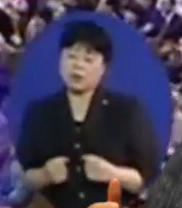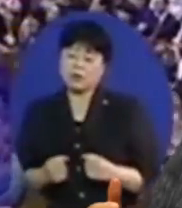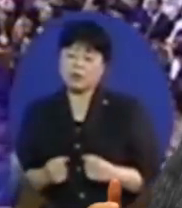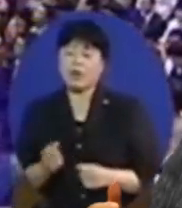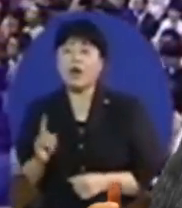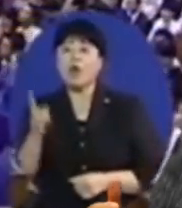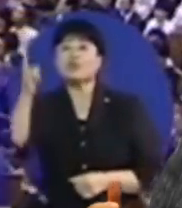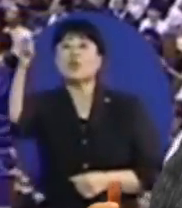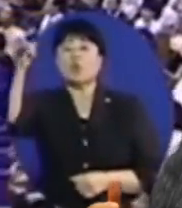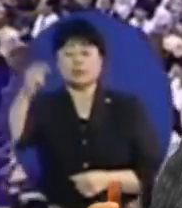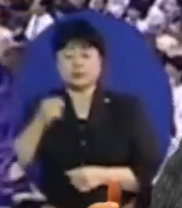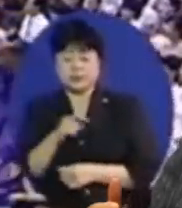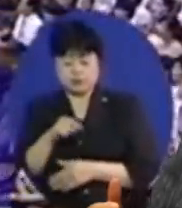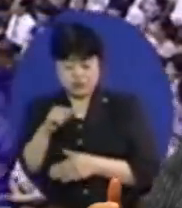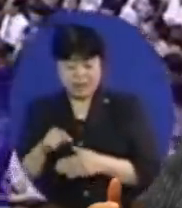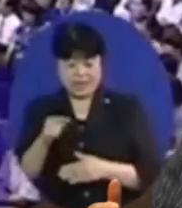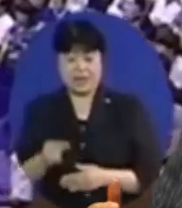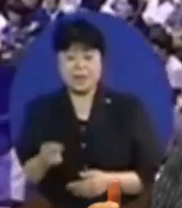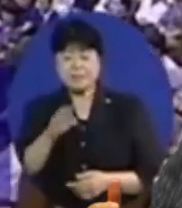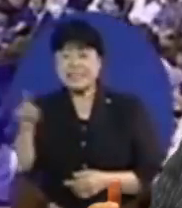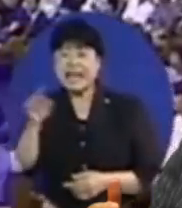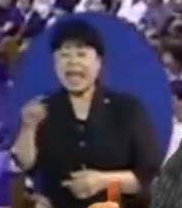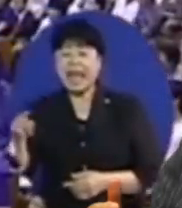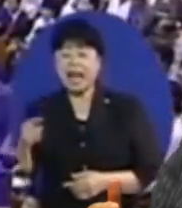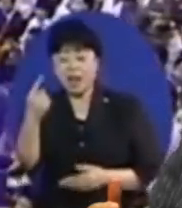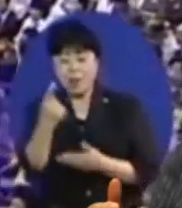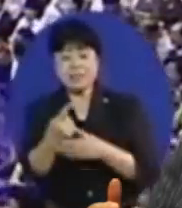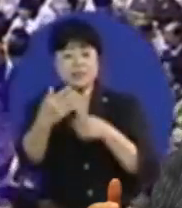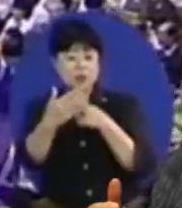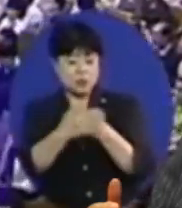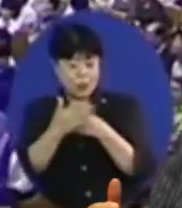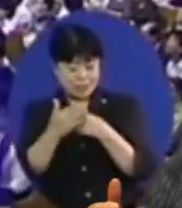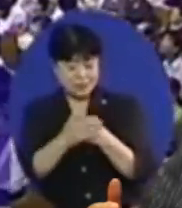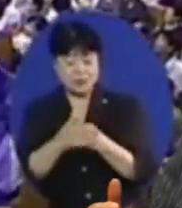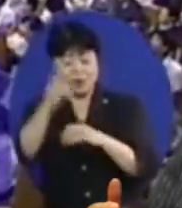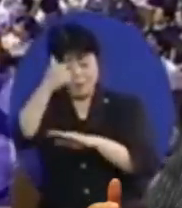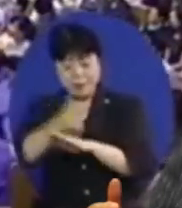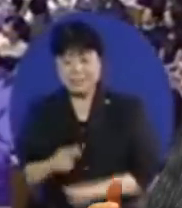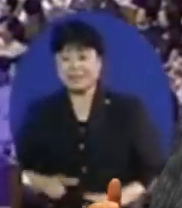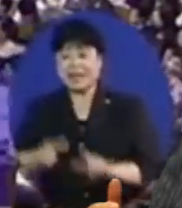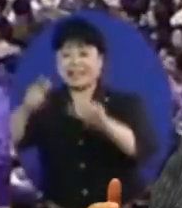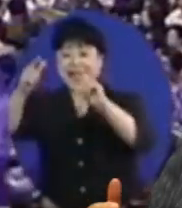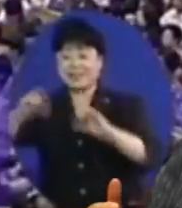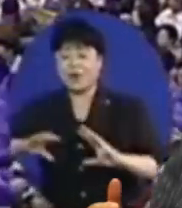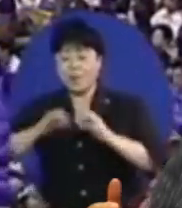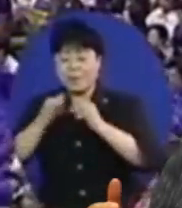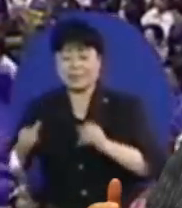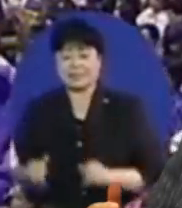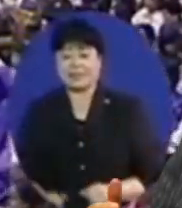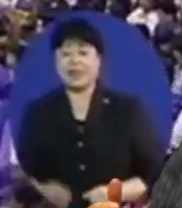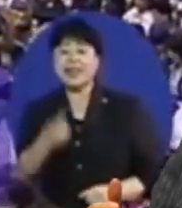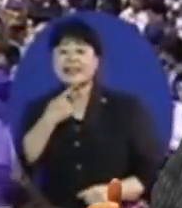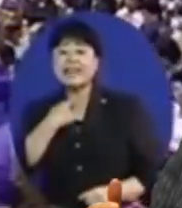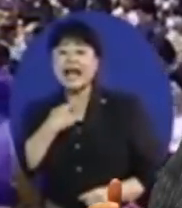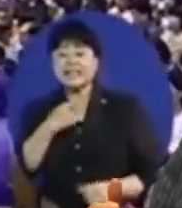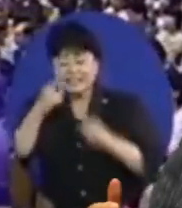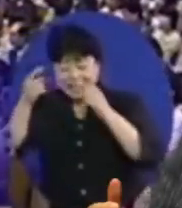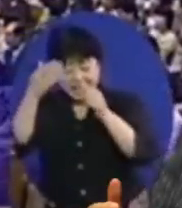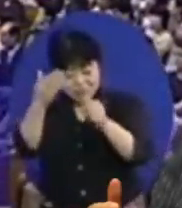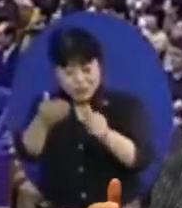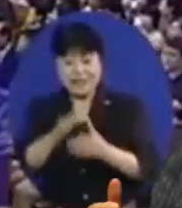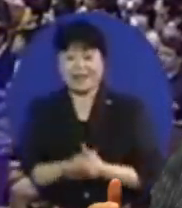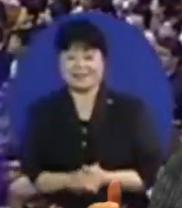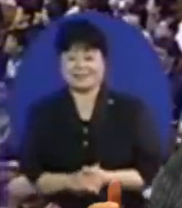높은 군주 중 하나인 미가엘이 와서 나를 도와주므로 이제 내가 마지막 날에 내 백성을 당할 일을 내게 깨닫게 하러 왔노라.